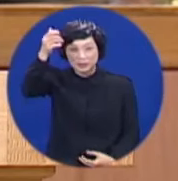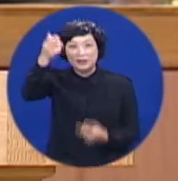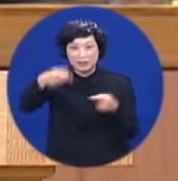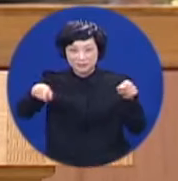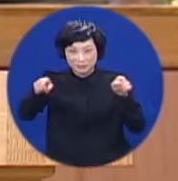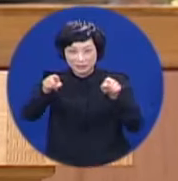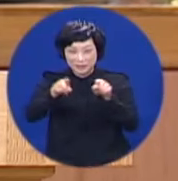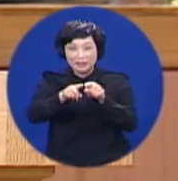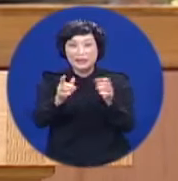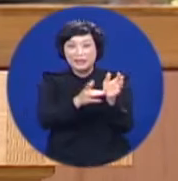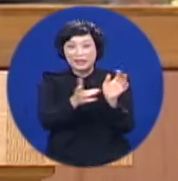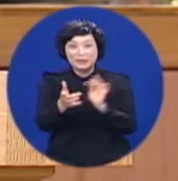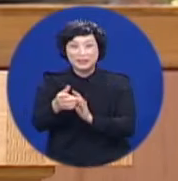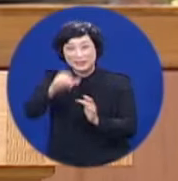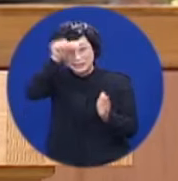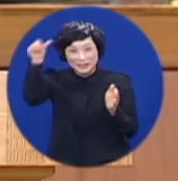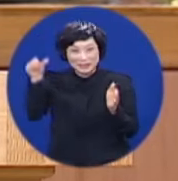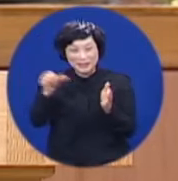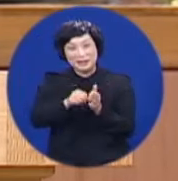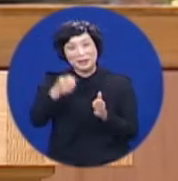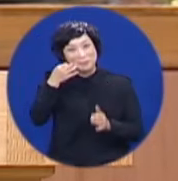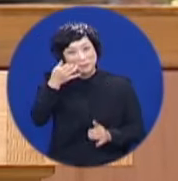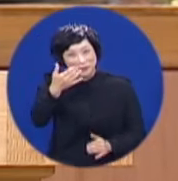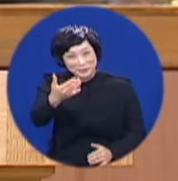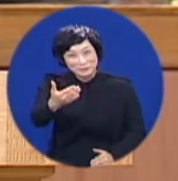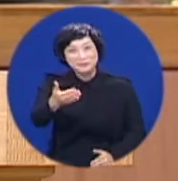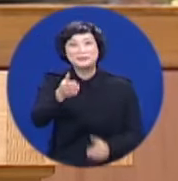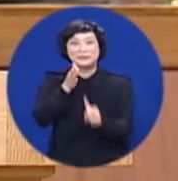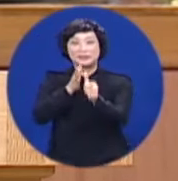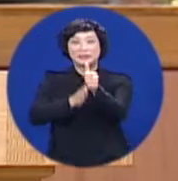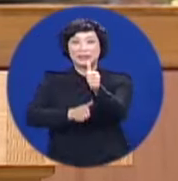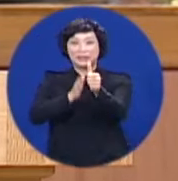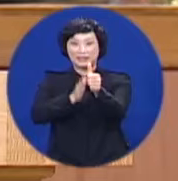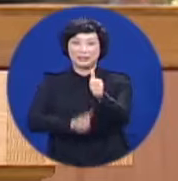예수 생에 나타내자.